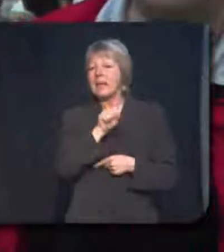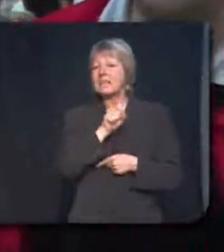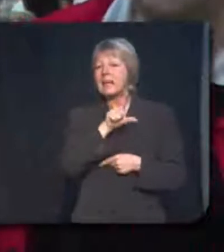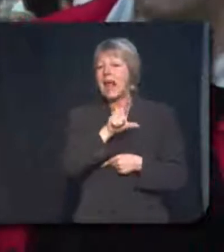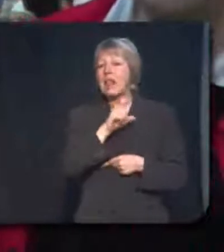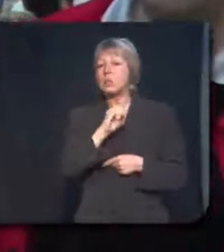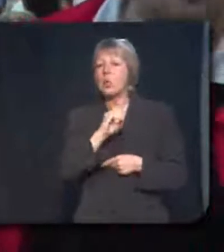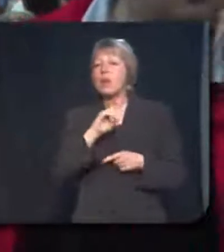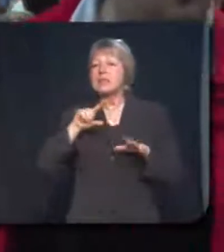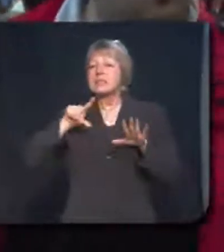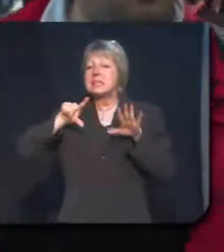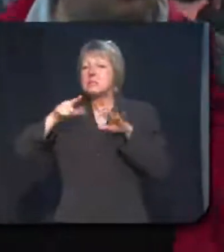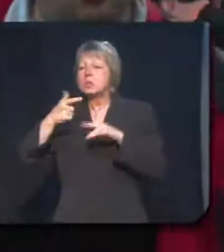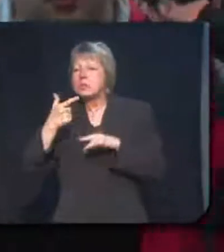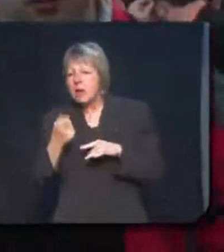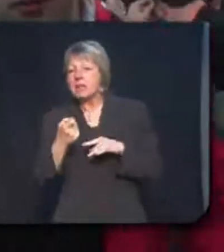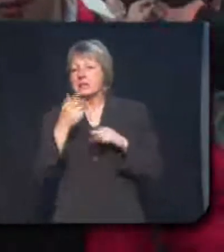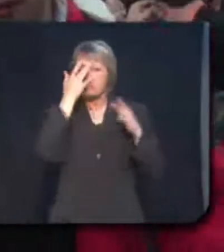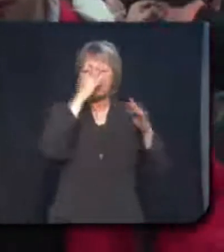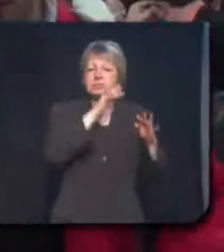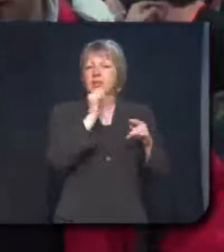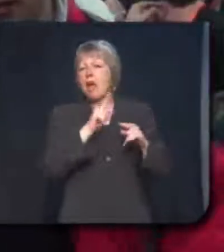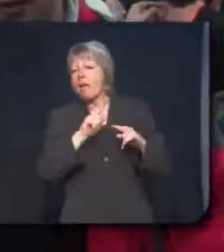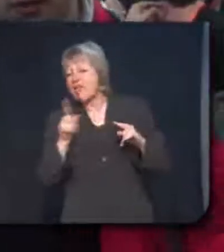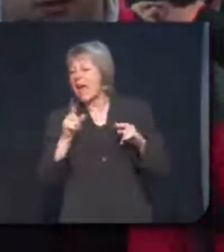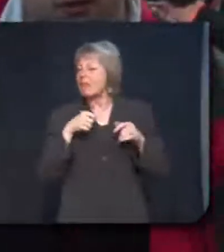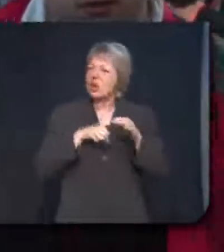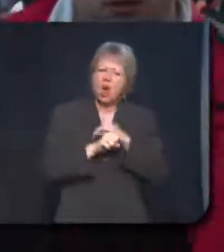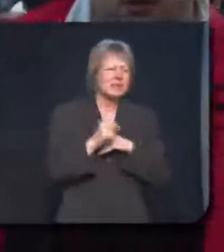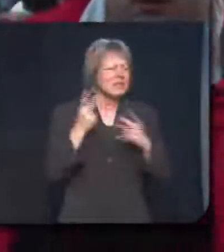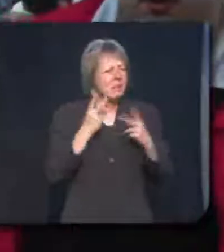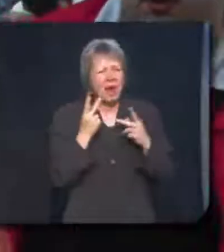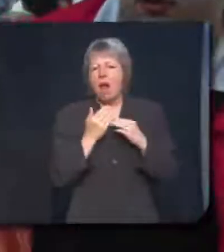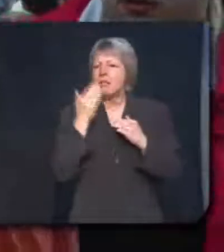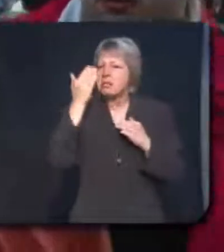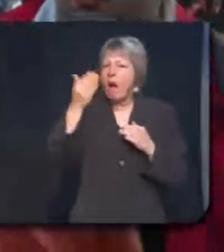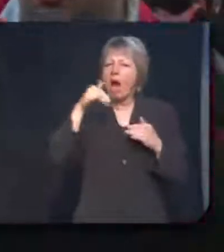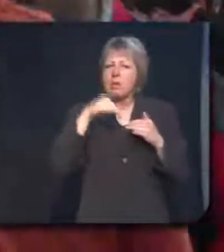sl027 annehmen oder nicht danke